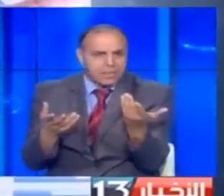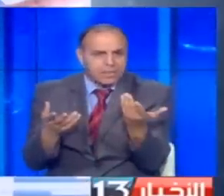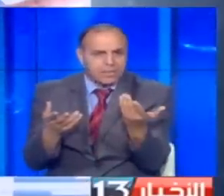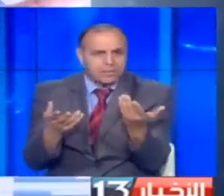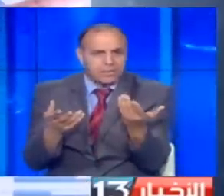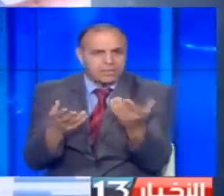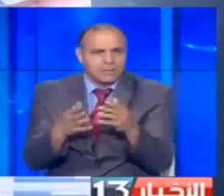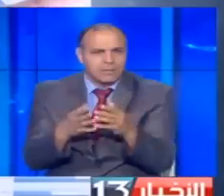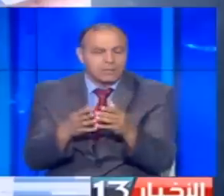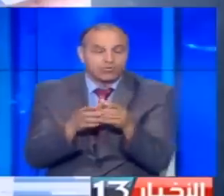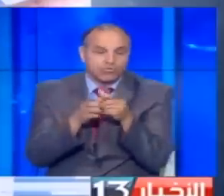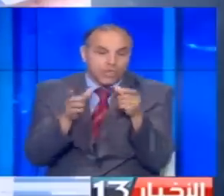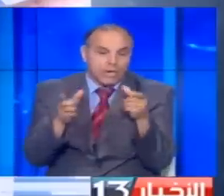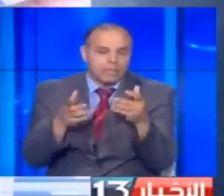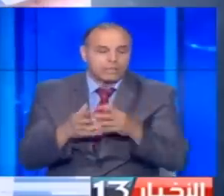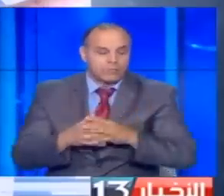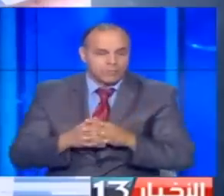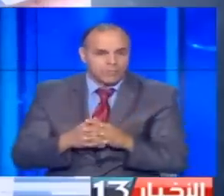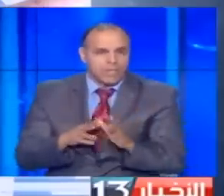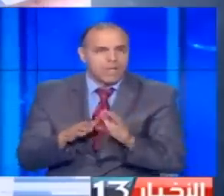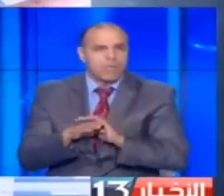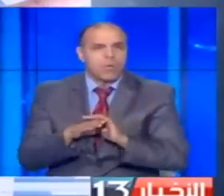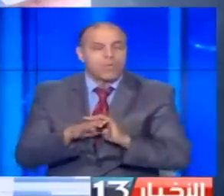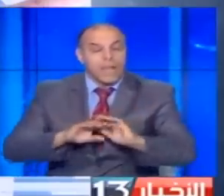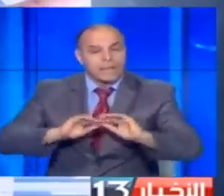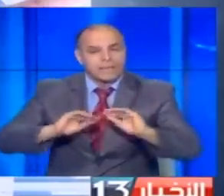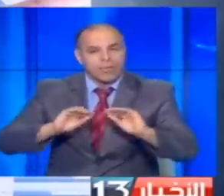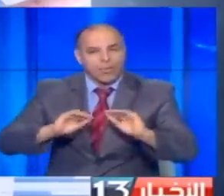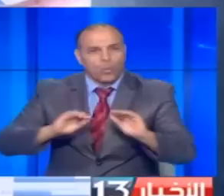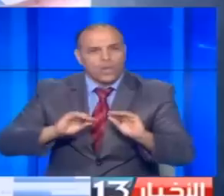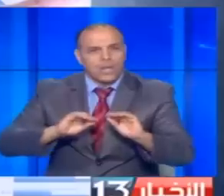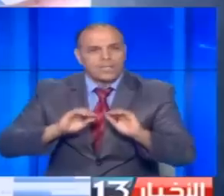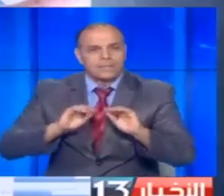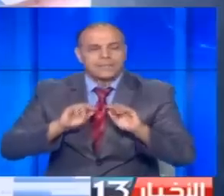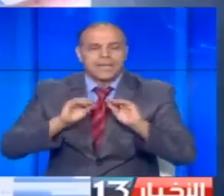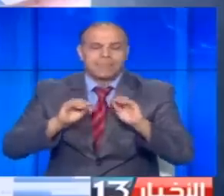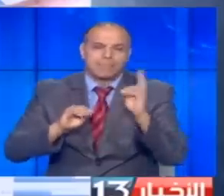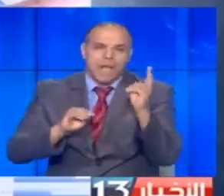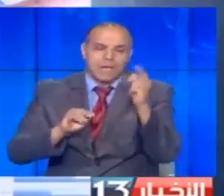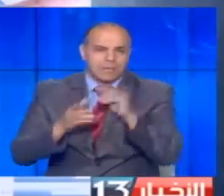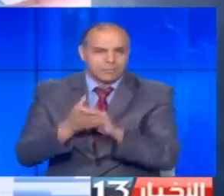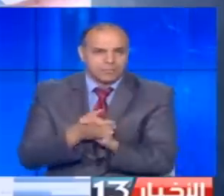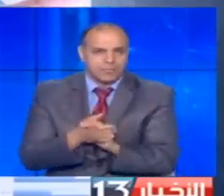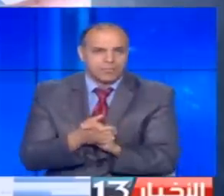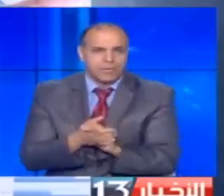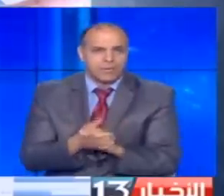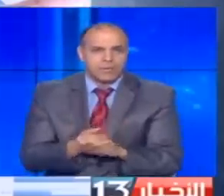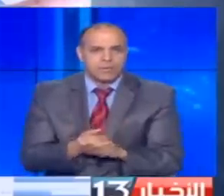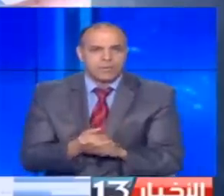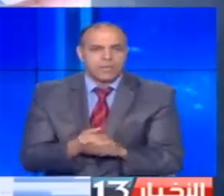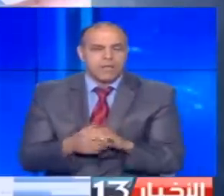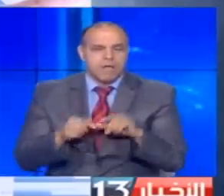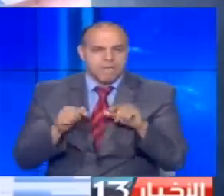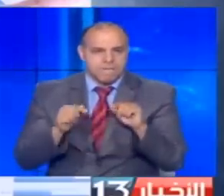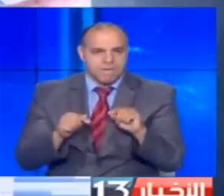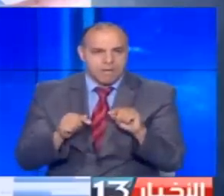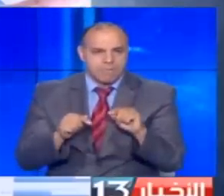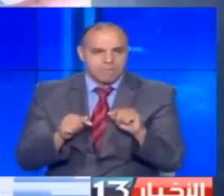احداث المؤسسه في اطار التكوين في التعليم العالي والبحث العلمي تولت